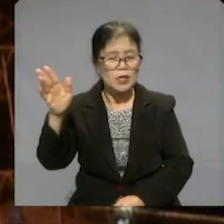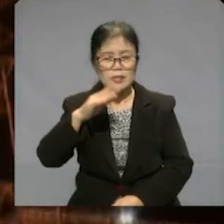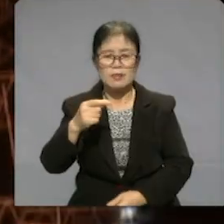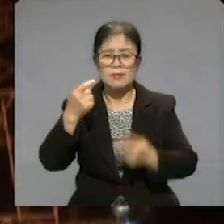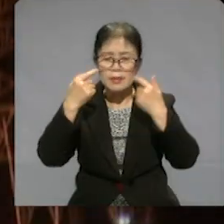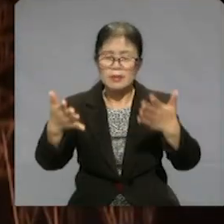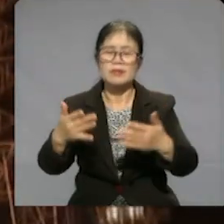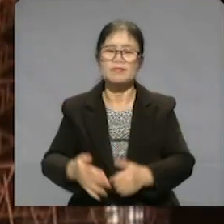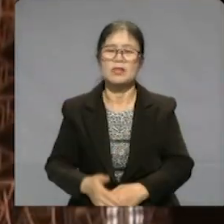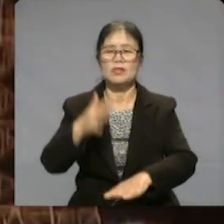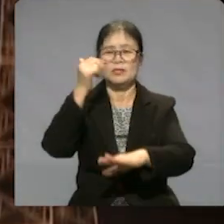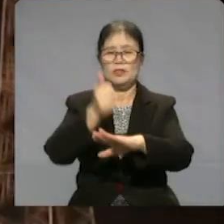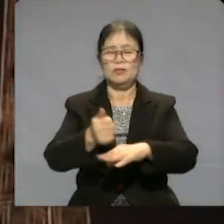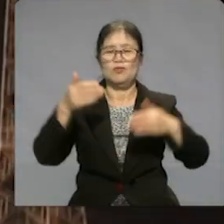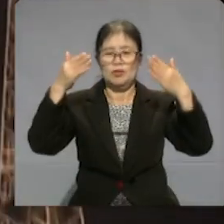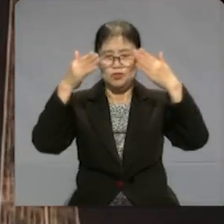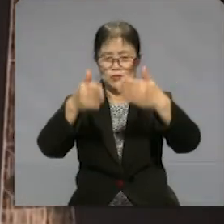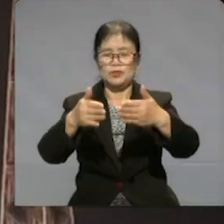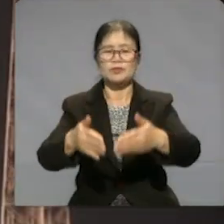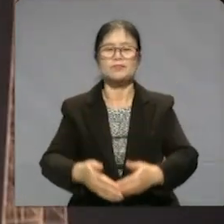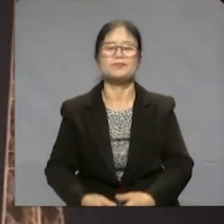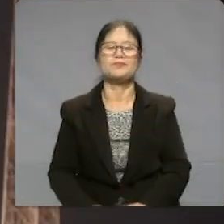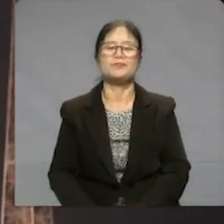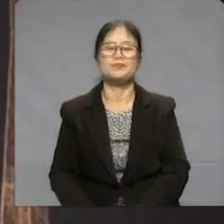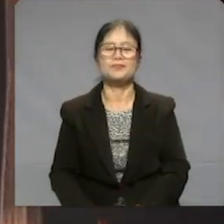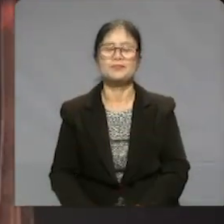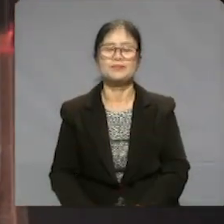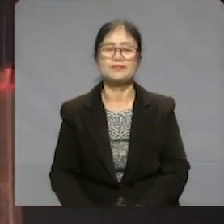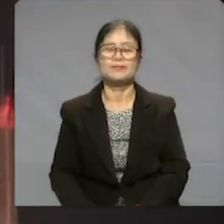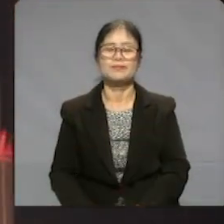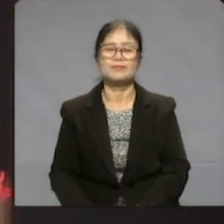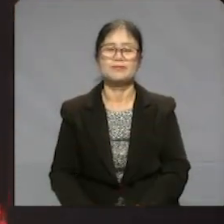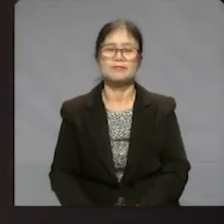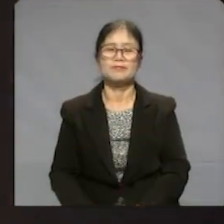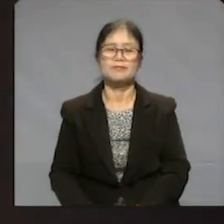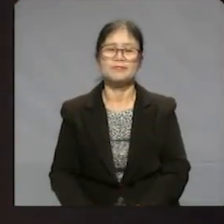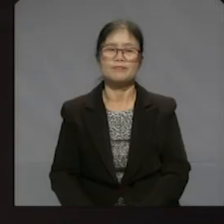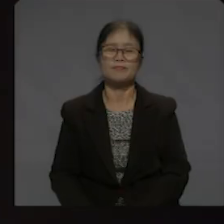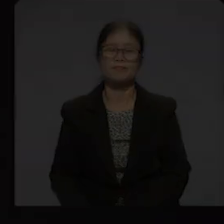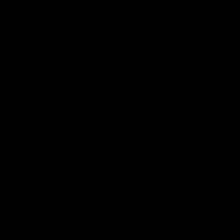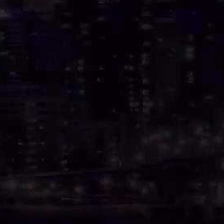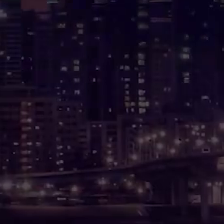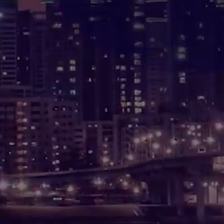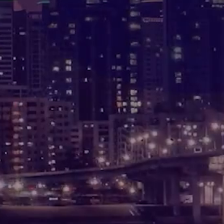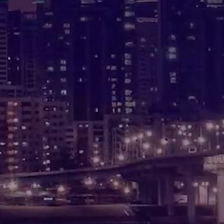예상돼 결과가 주목됩니다. OBS 뉴스 최진만입니다.